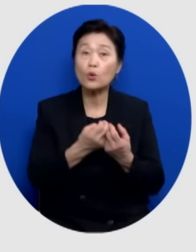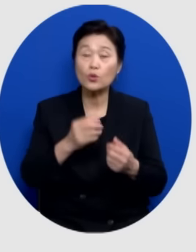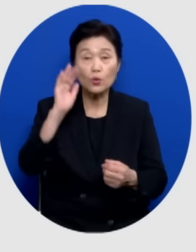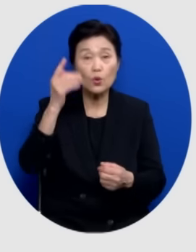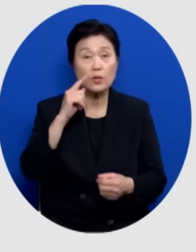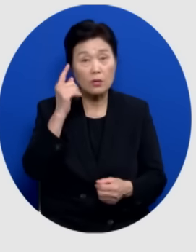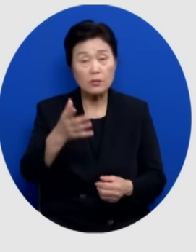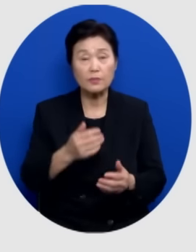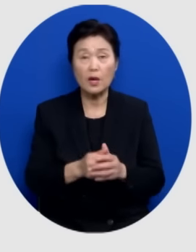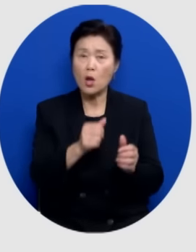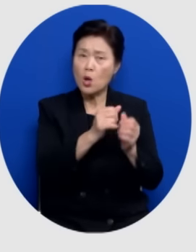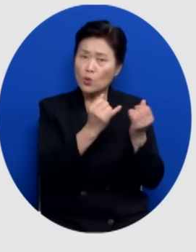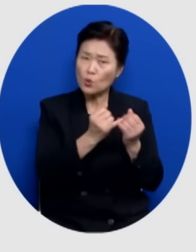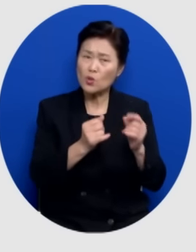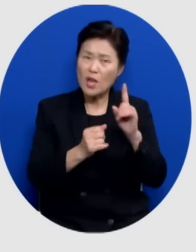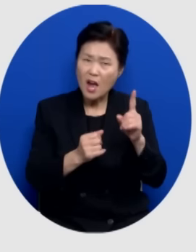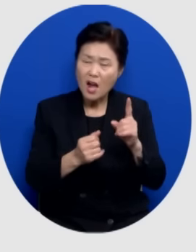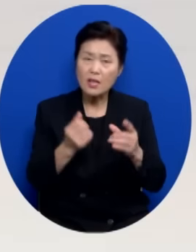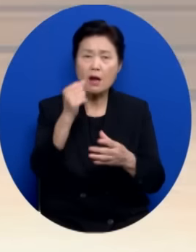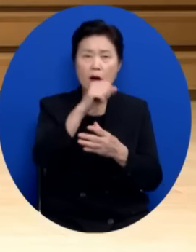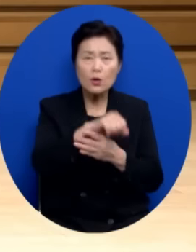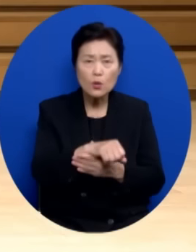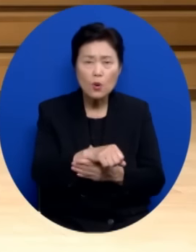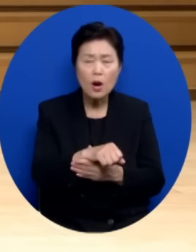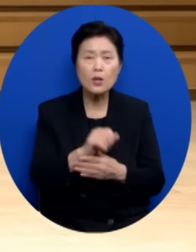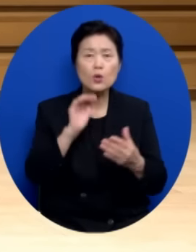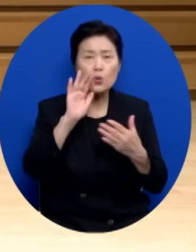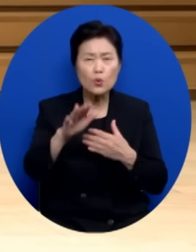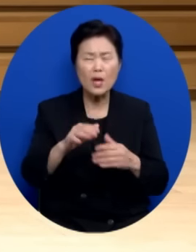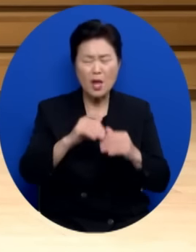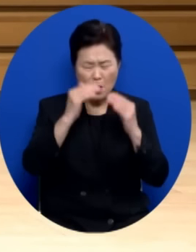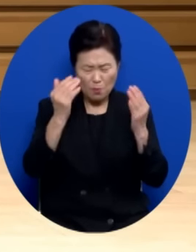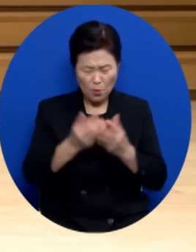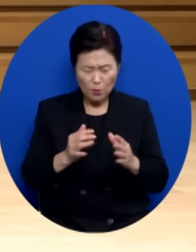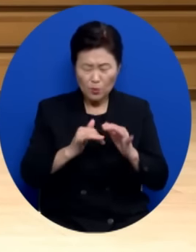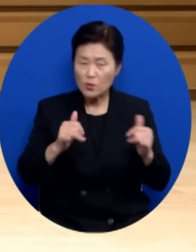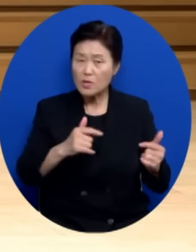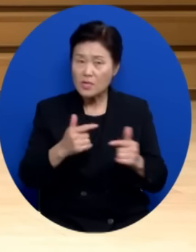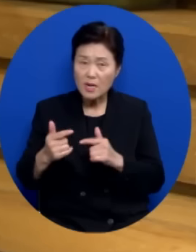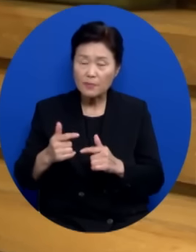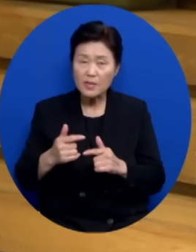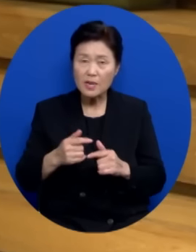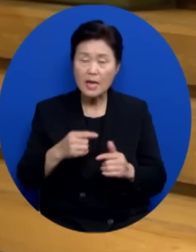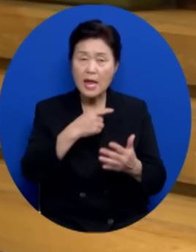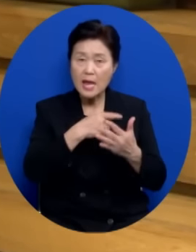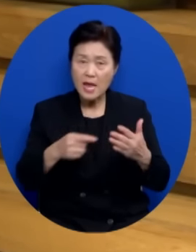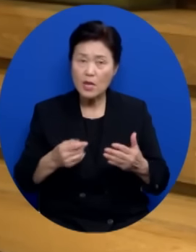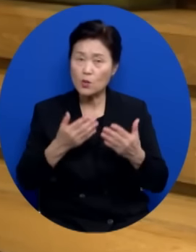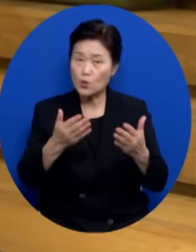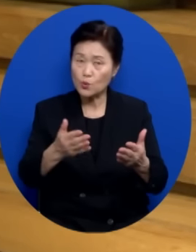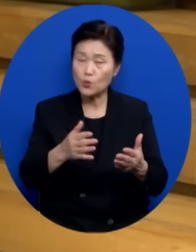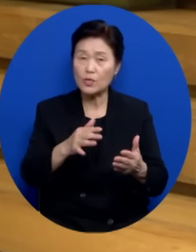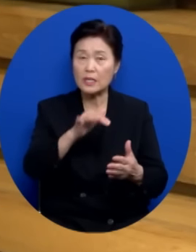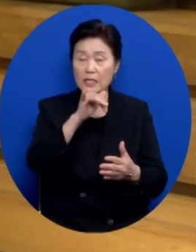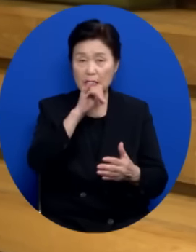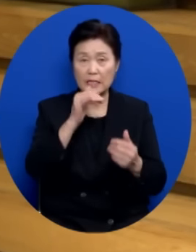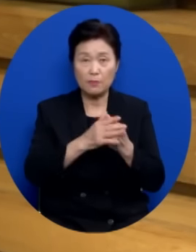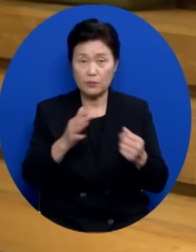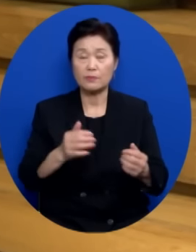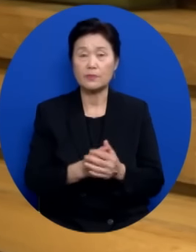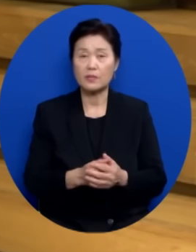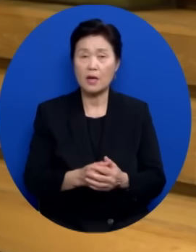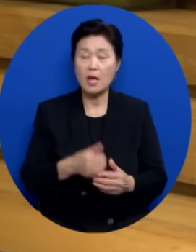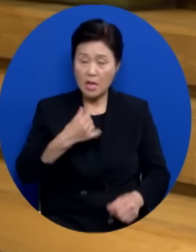되겠습니까? 동성애 하나를 허용하지만 이거는 모든 사람들한테 불이익을 당하고 어마어마한 윤리적인 문제와